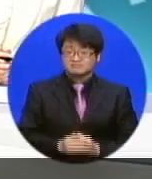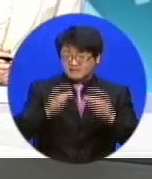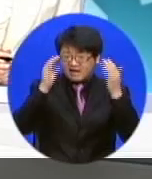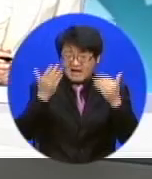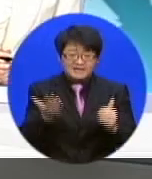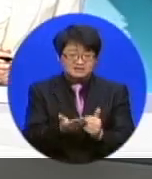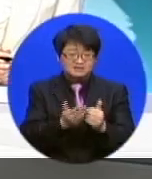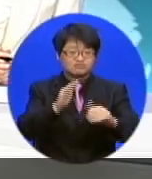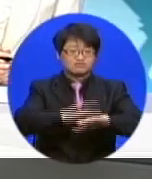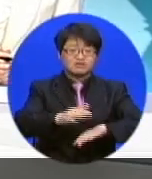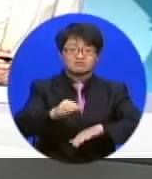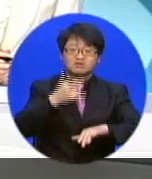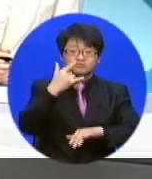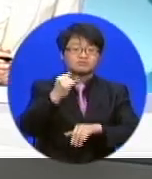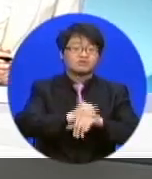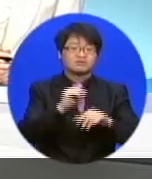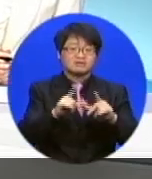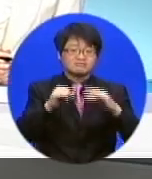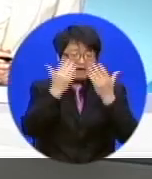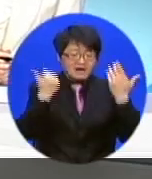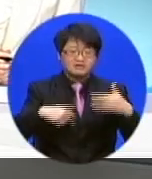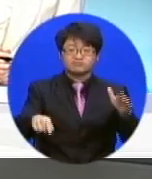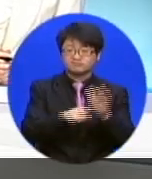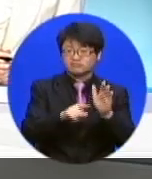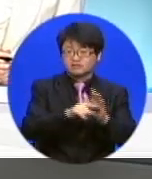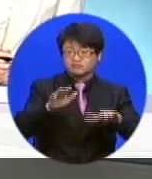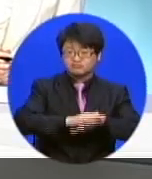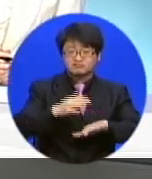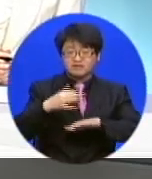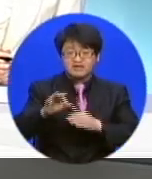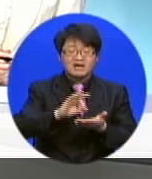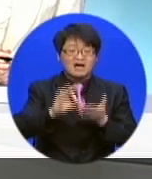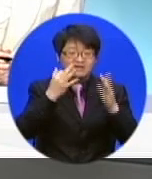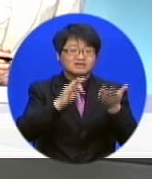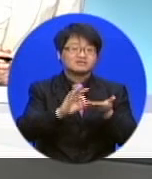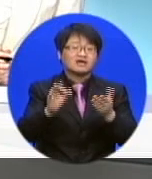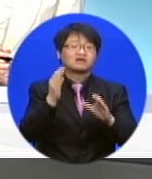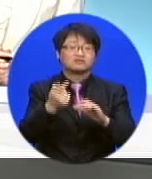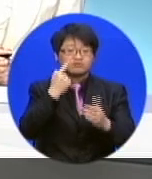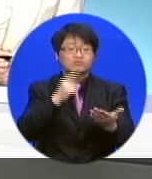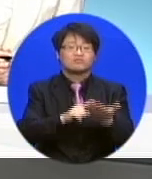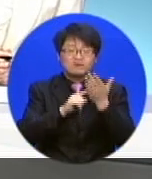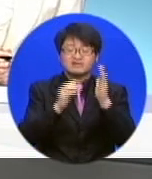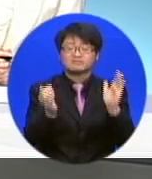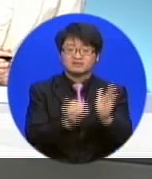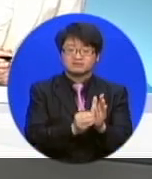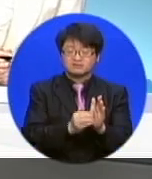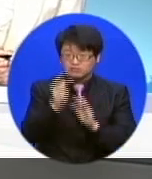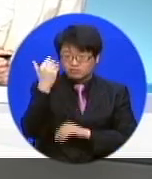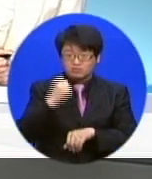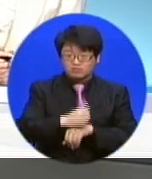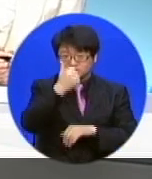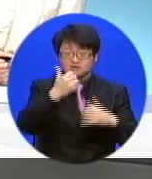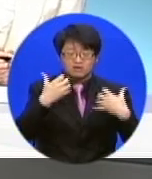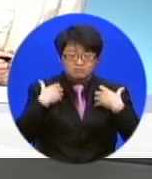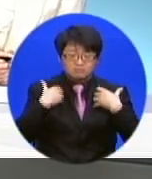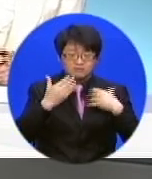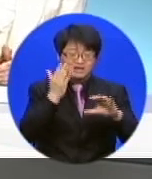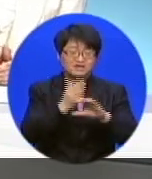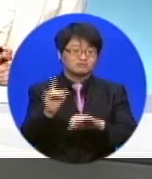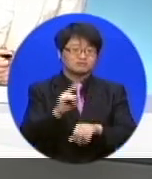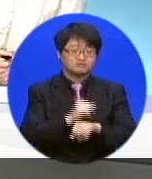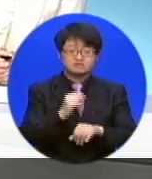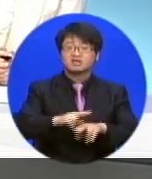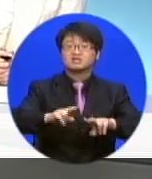양육수당을 받고 있는 부모 대부분이 아이를 위해 양육수당을 사용하고 있는 것으로 나타났습니다. 그러나 최근 정부가 추진 중인